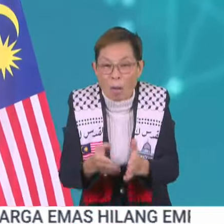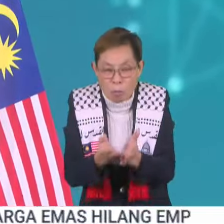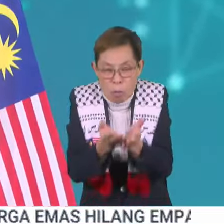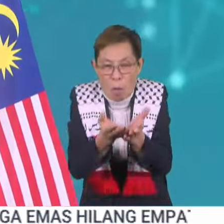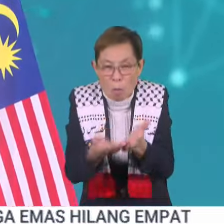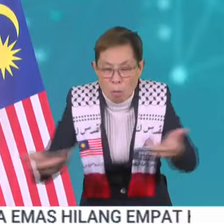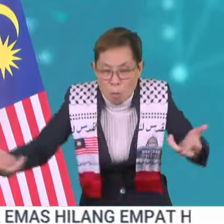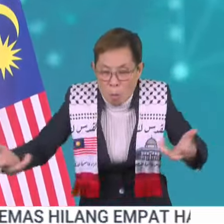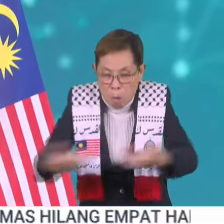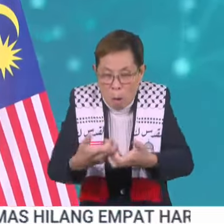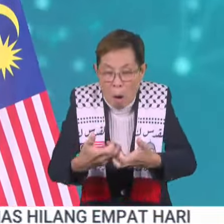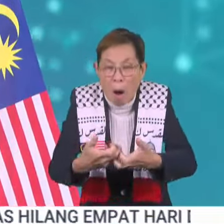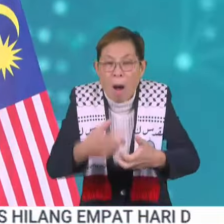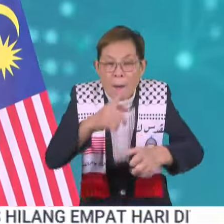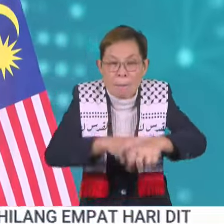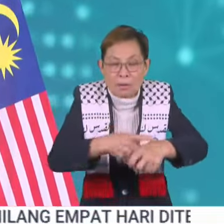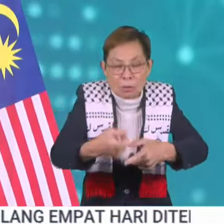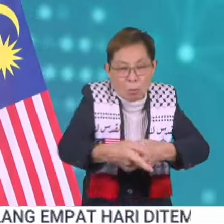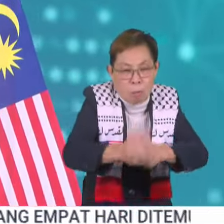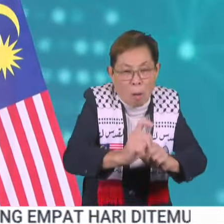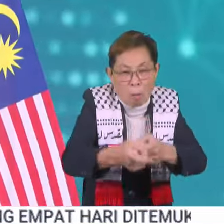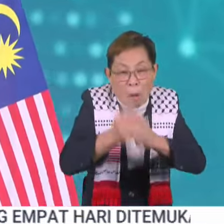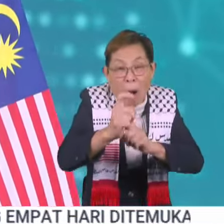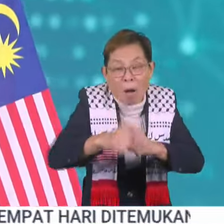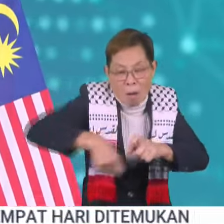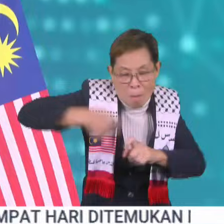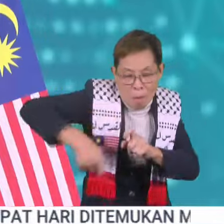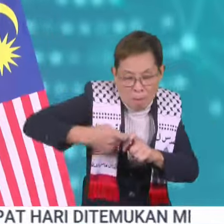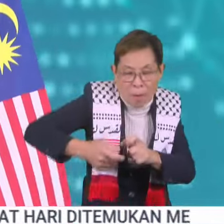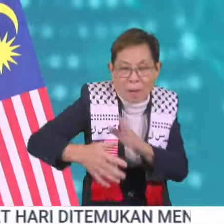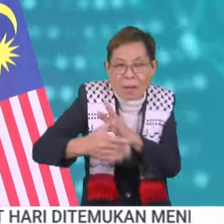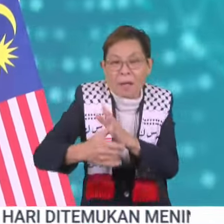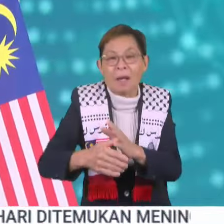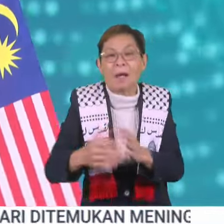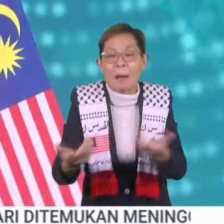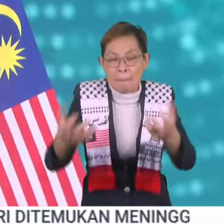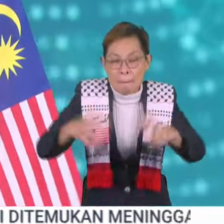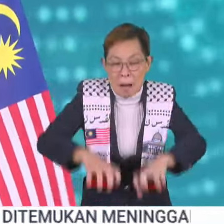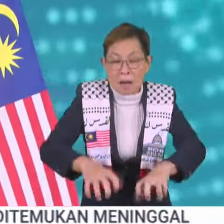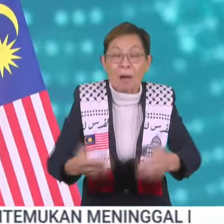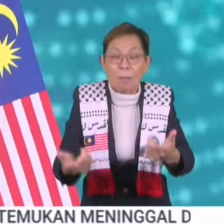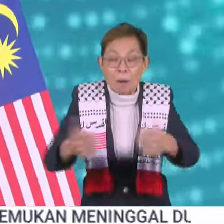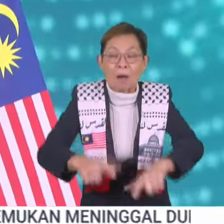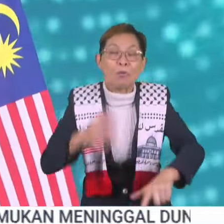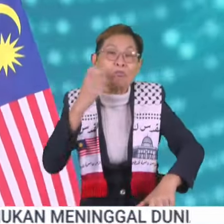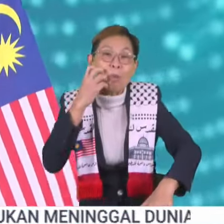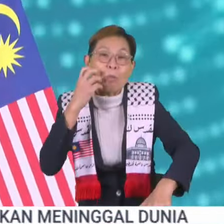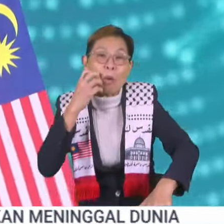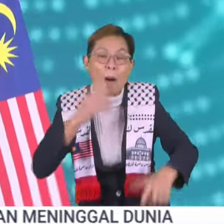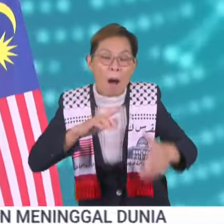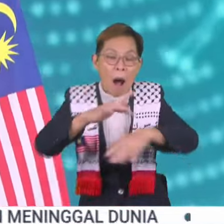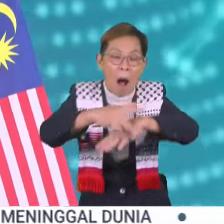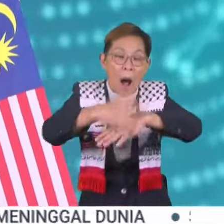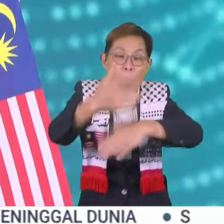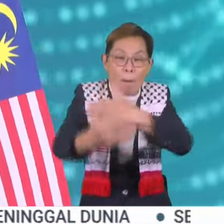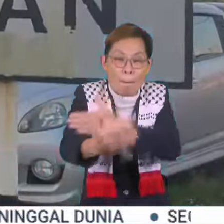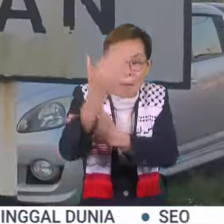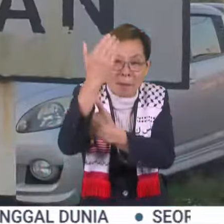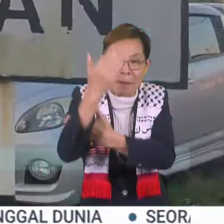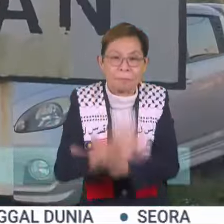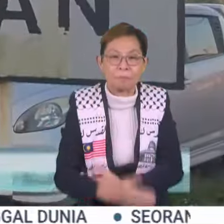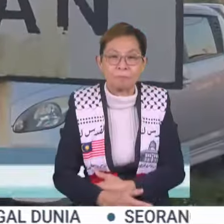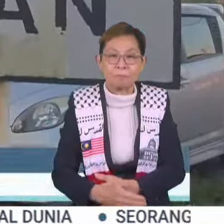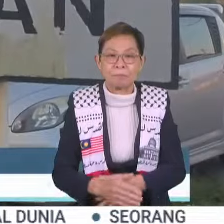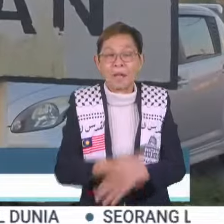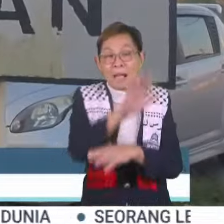sebuah tongkang ketika sedang memancing ikan. Kejadian berlaku di perairan Kuala Kemaman, Terengganu awal pagi tadi. Dalam